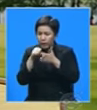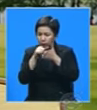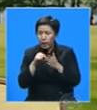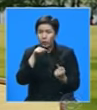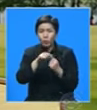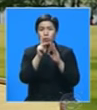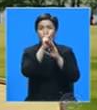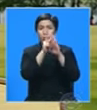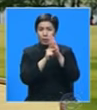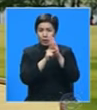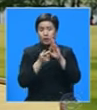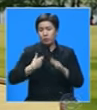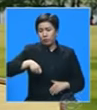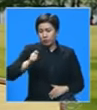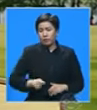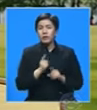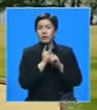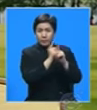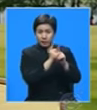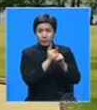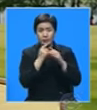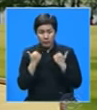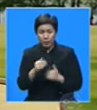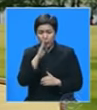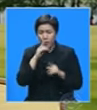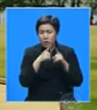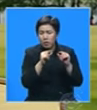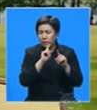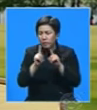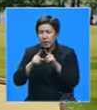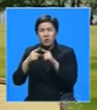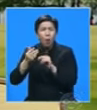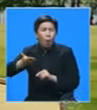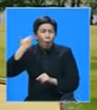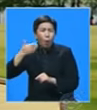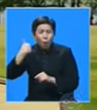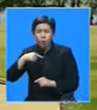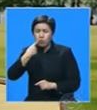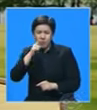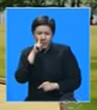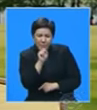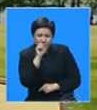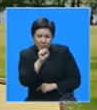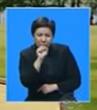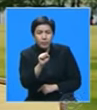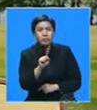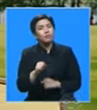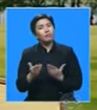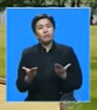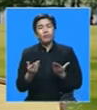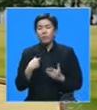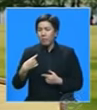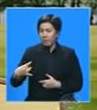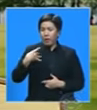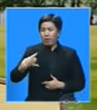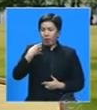ครับกระบวนการยุติธรรมไปเพราะนั้นถ้าเราเอาเรื่องเล็กน้อยหรือเรื่องเก่าทั้งหมดมาจับผิดจับถูกกันในวันนี้ยังมาพูดให้ร้าย